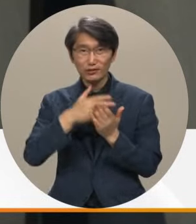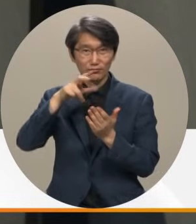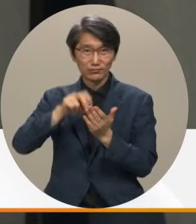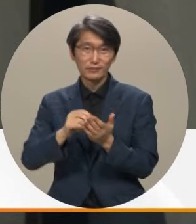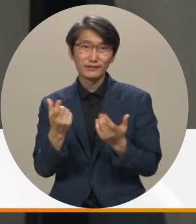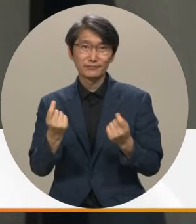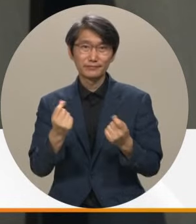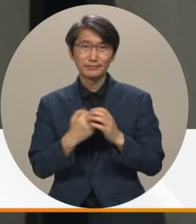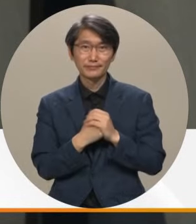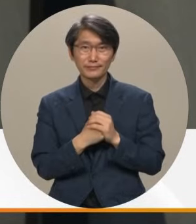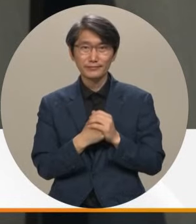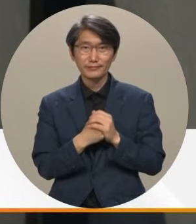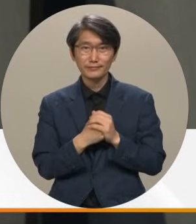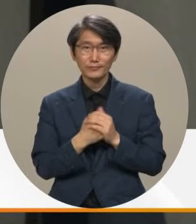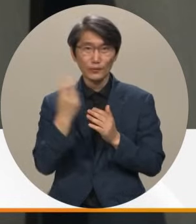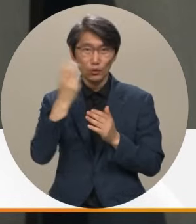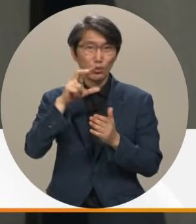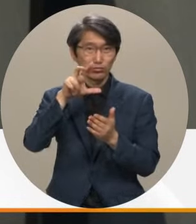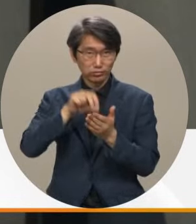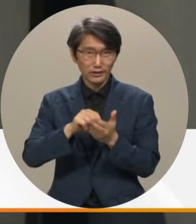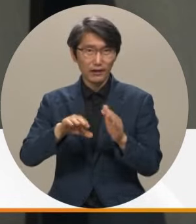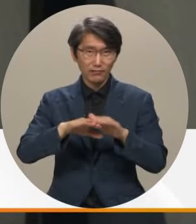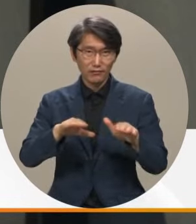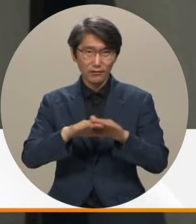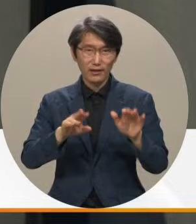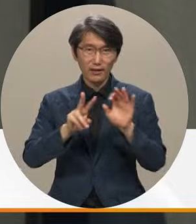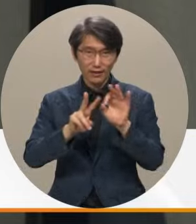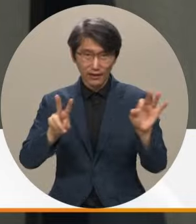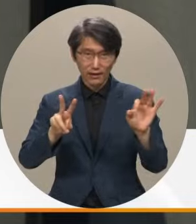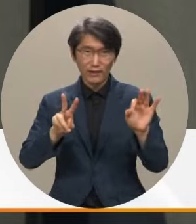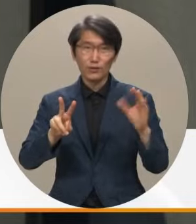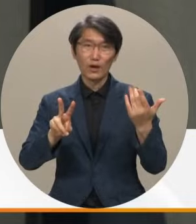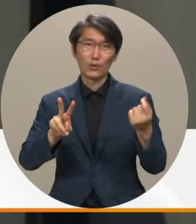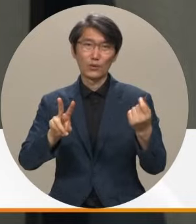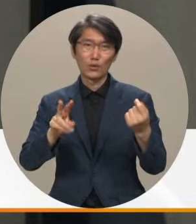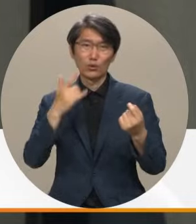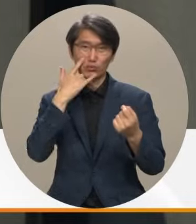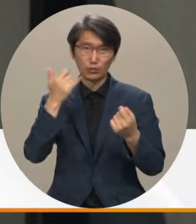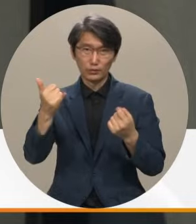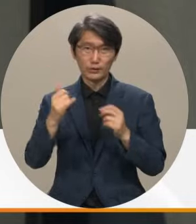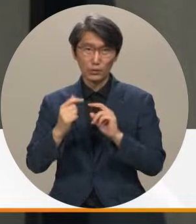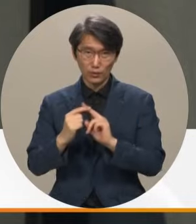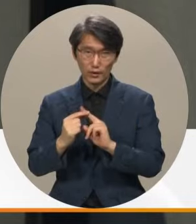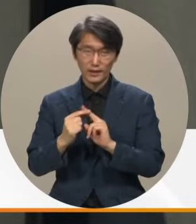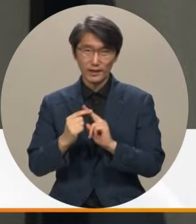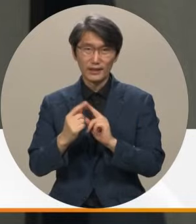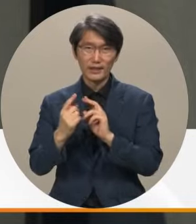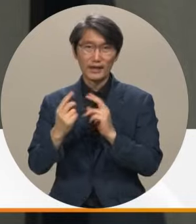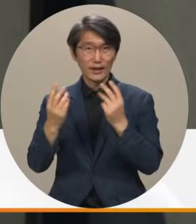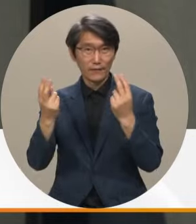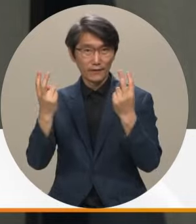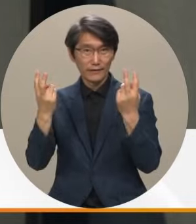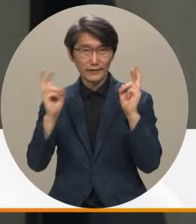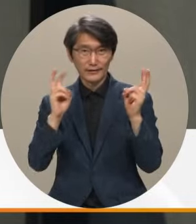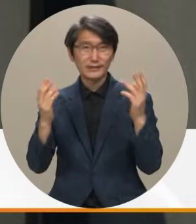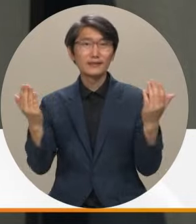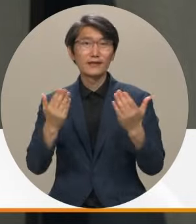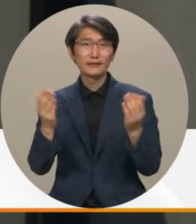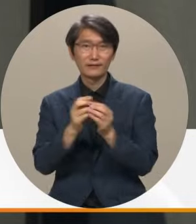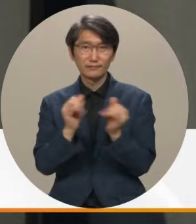있습니다. 돌봄 문제를 제대로 해결하고요. 또 학부모님들이 직장에서 일을 하시는